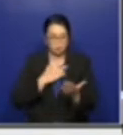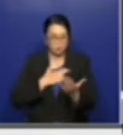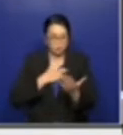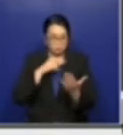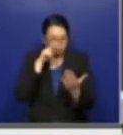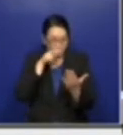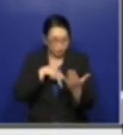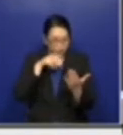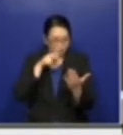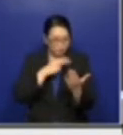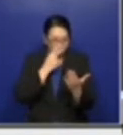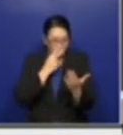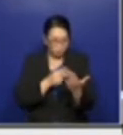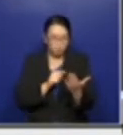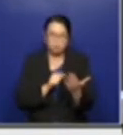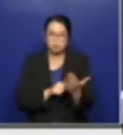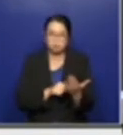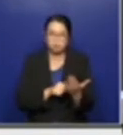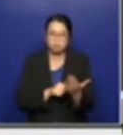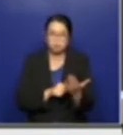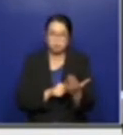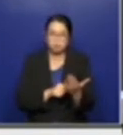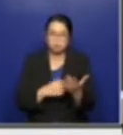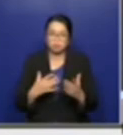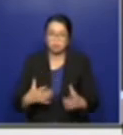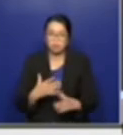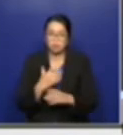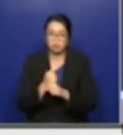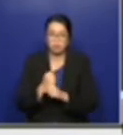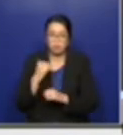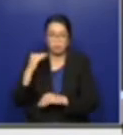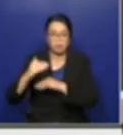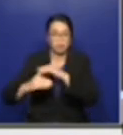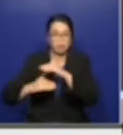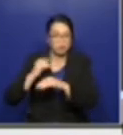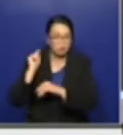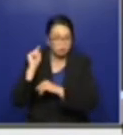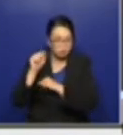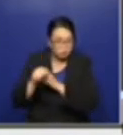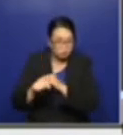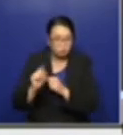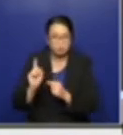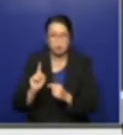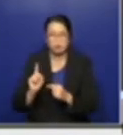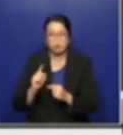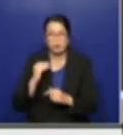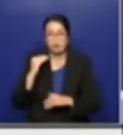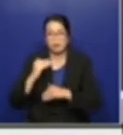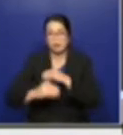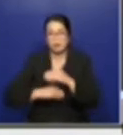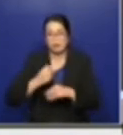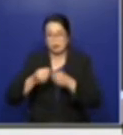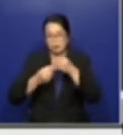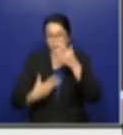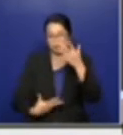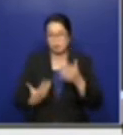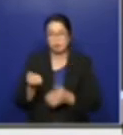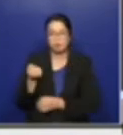ครับความคืบหน้านั้นจริงๆแล้วนะครับท่านได้ประรูปทั้งหมด13ด้